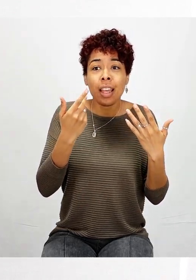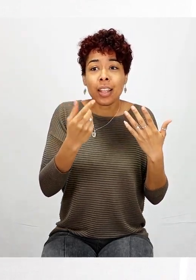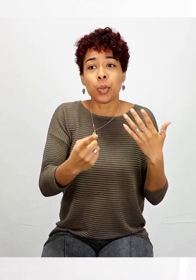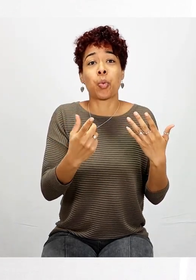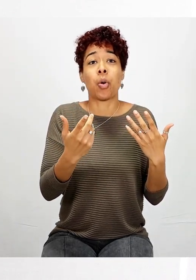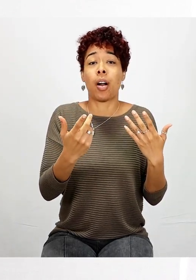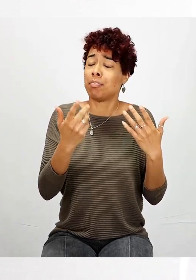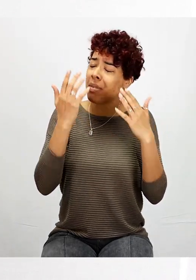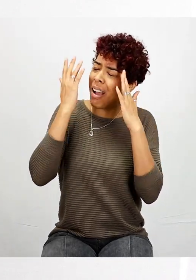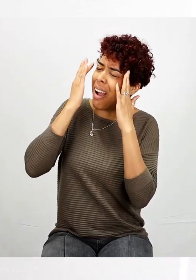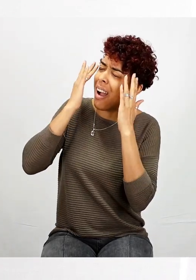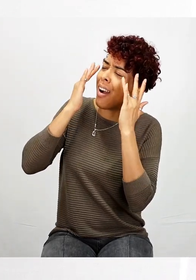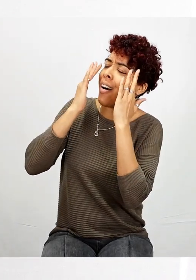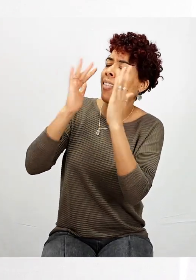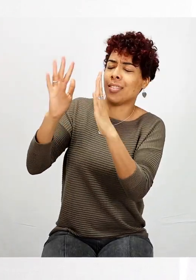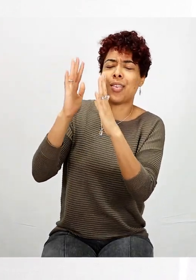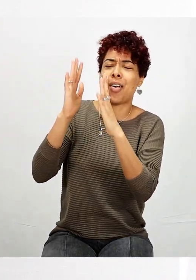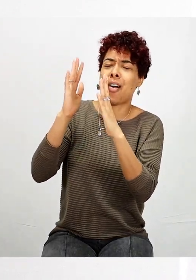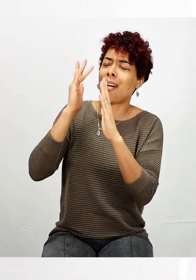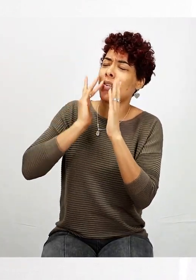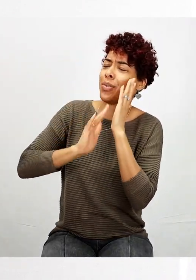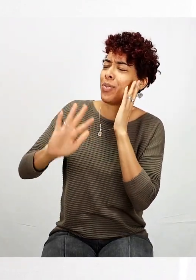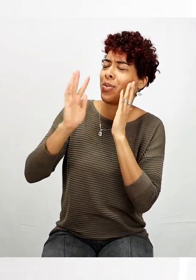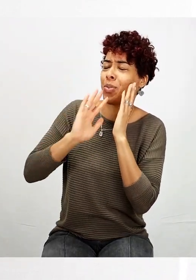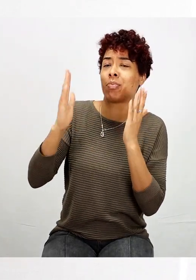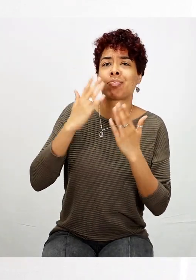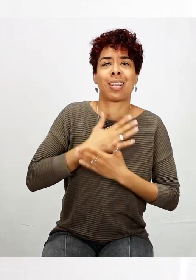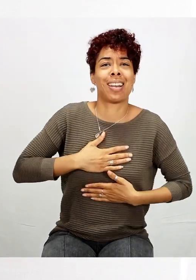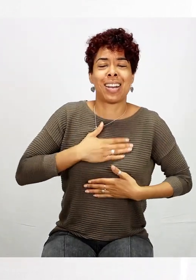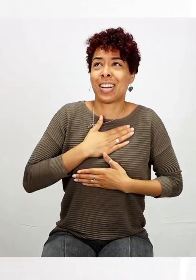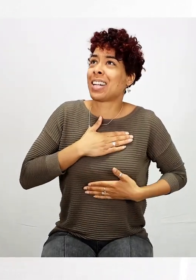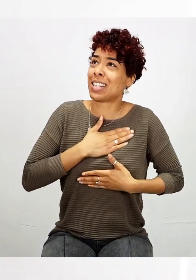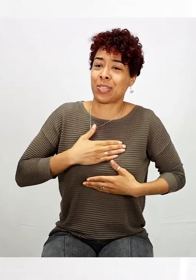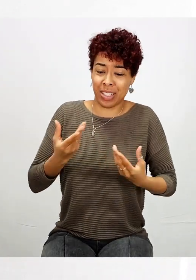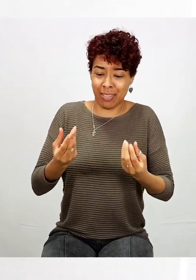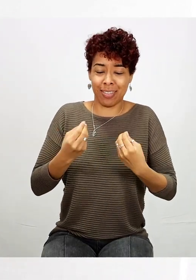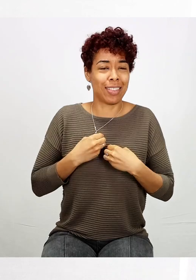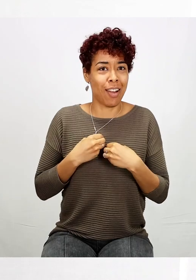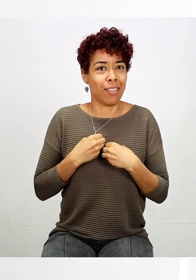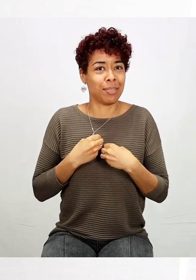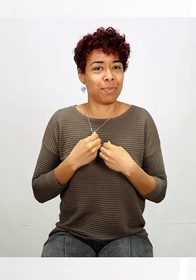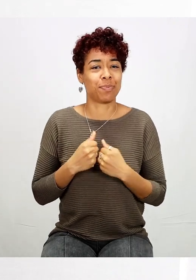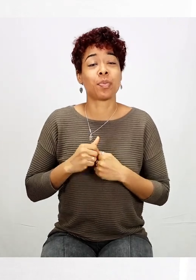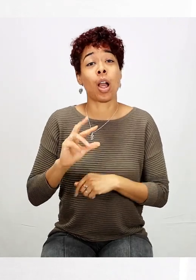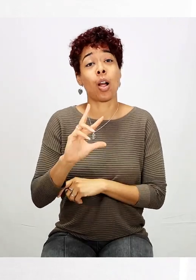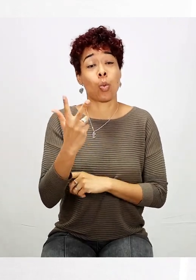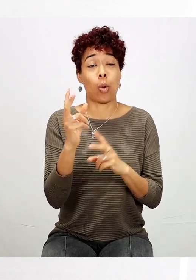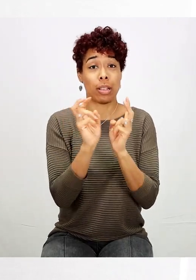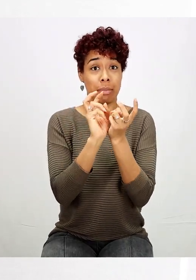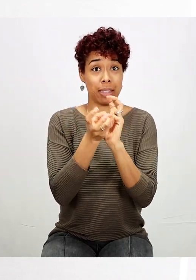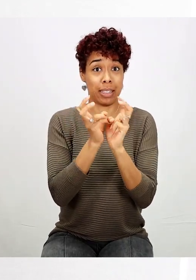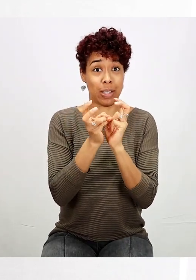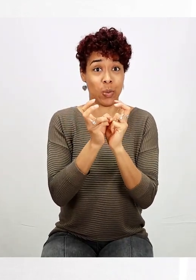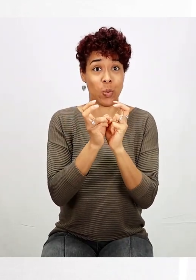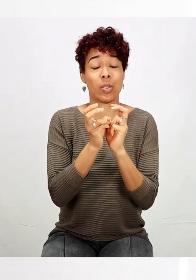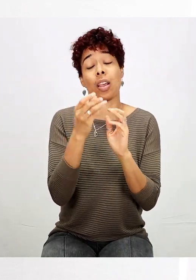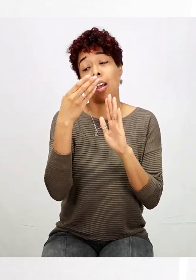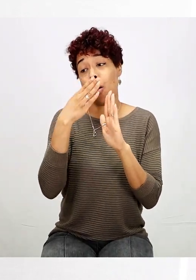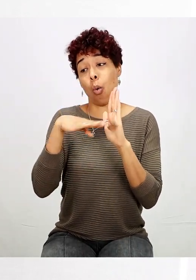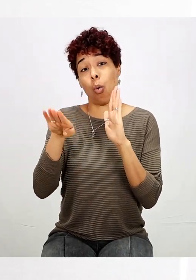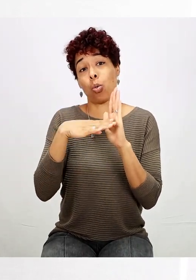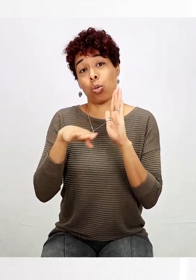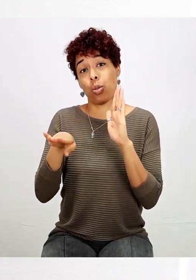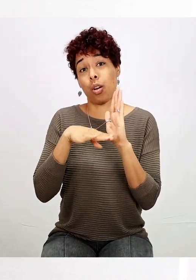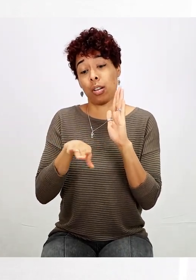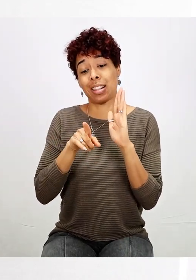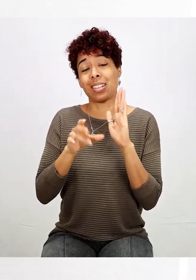celle qui adore Dieu, qui loue ton Dieu et qui te réjouit de ce que Dieu a fait en toi. La troisième saison, c'est la saison de l'automne. L'automne,